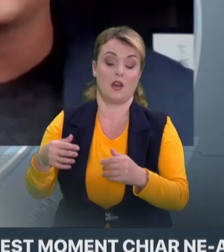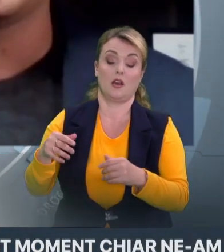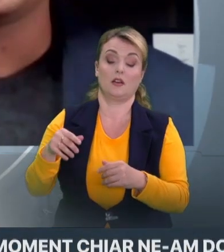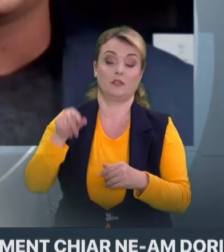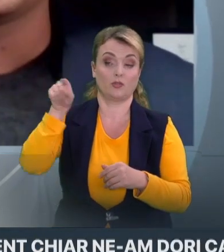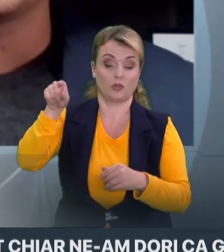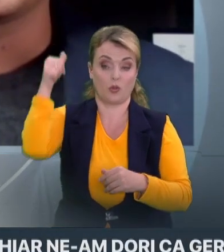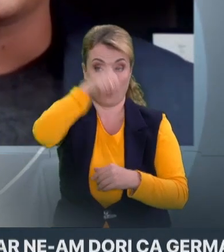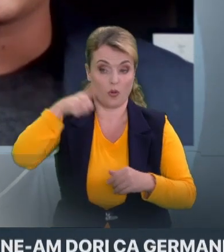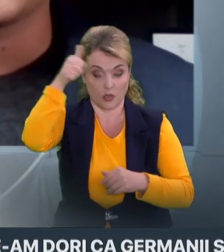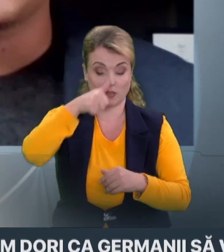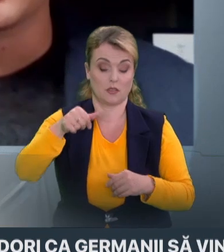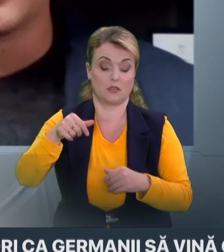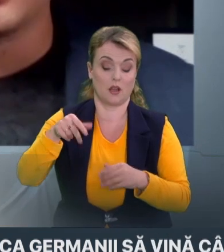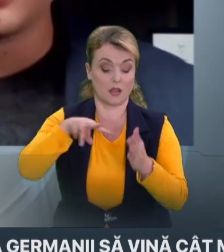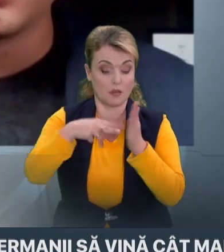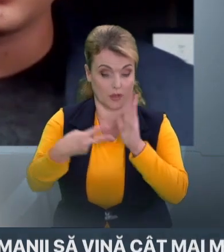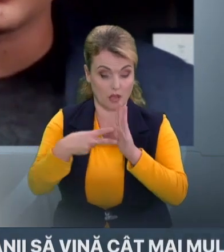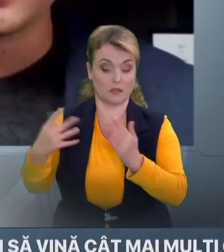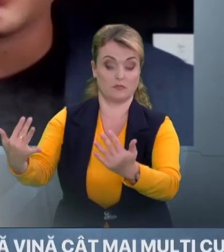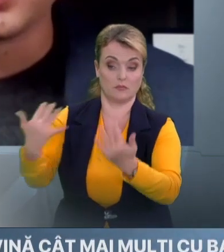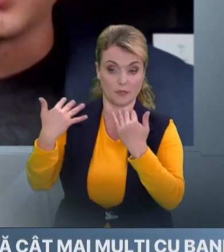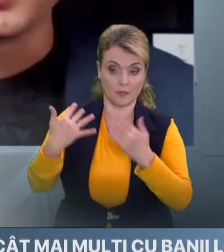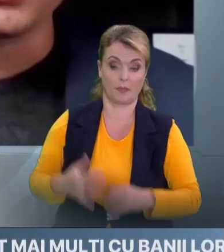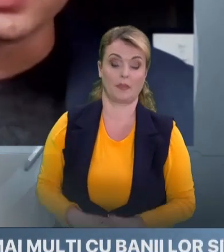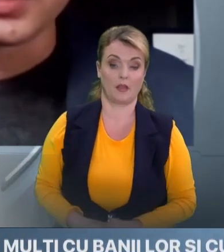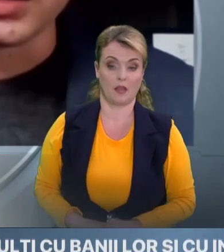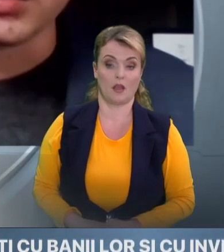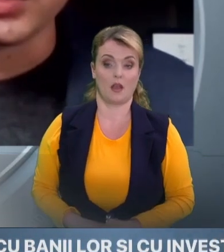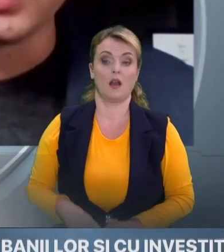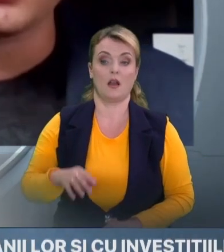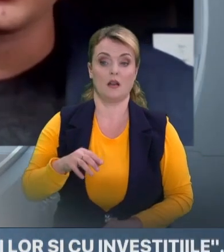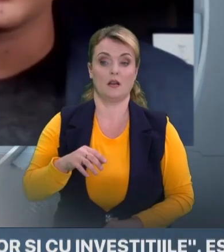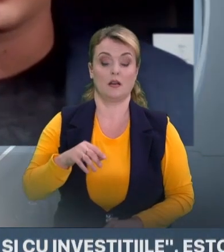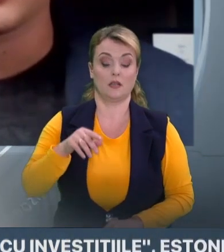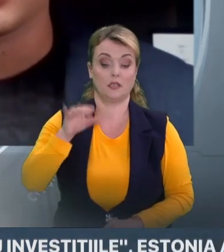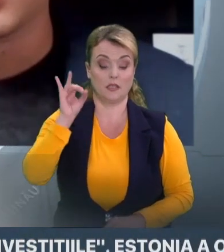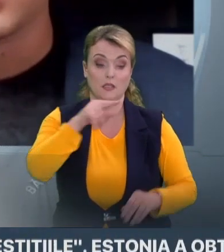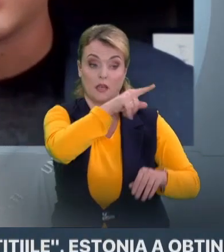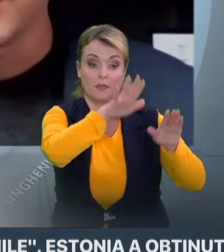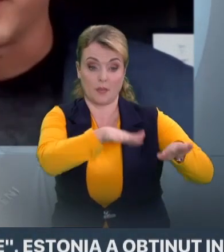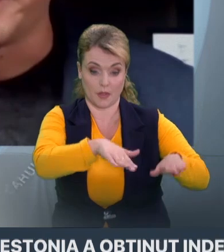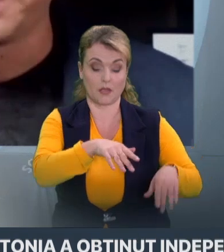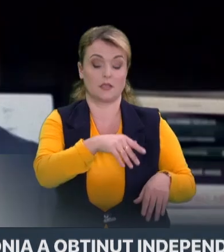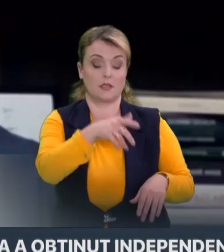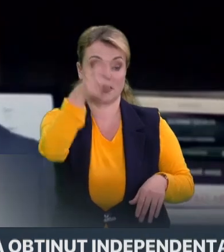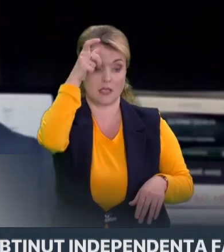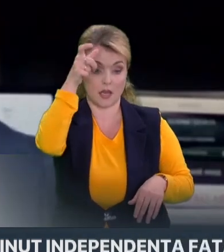acela, iar mercenarii erau luați din Balcani, precum state din Muntenegru și